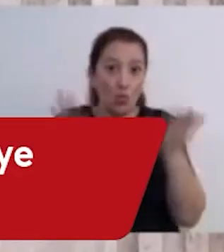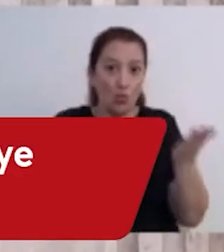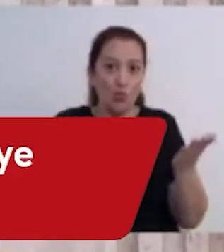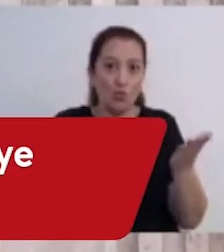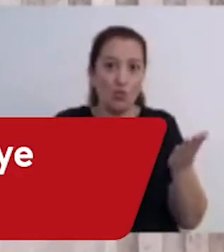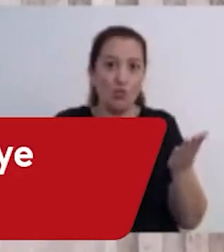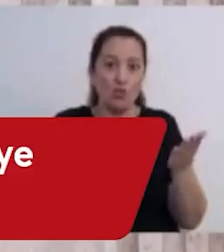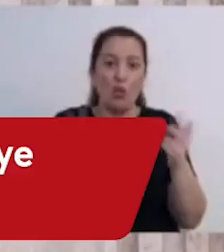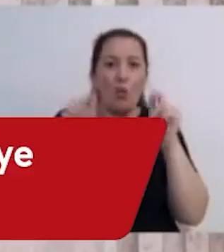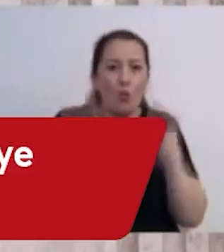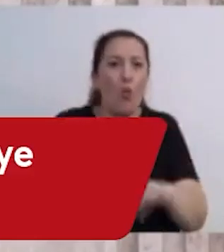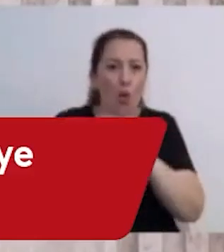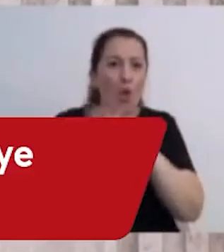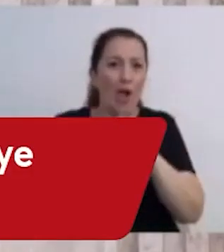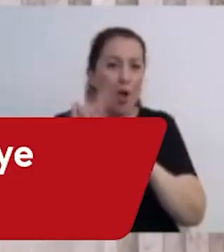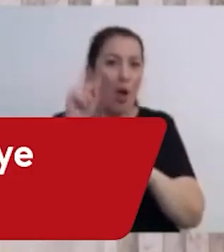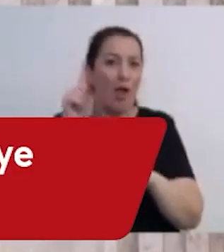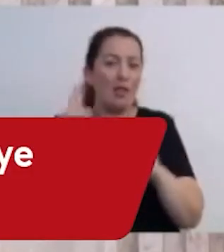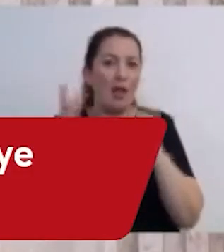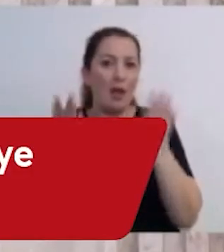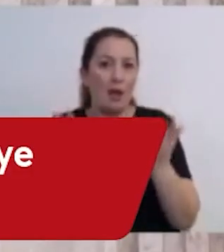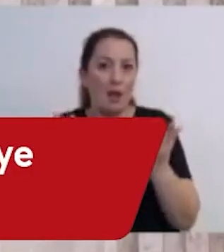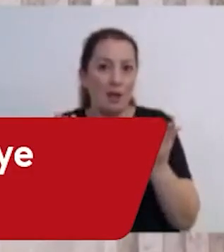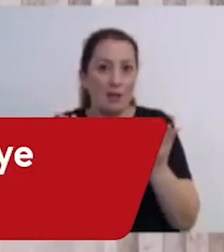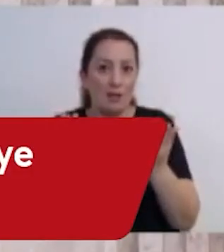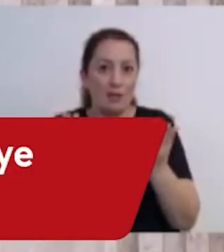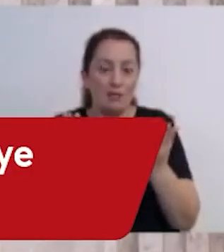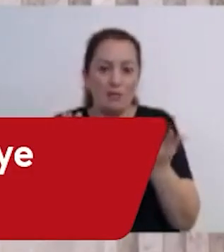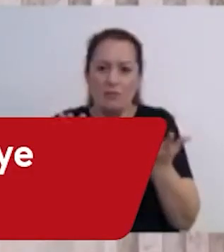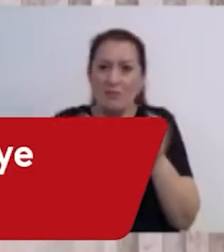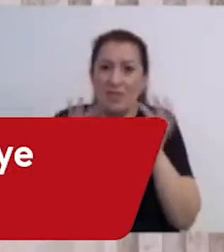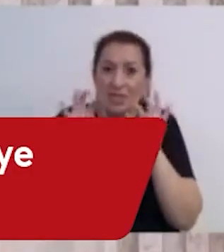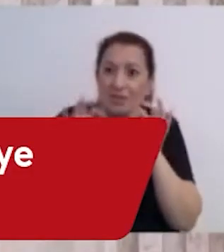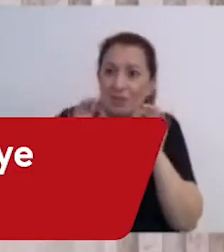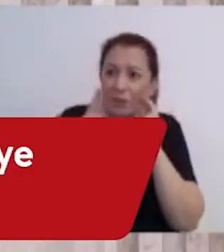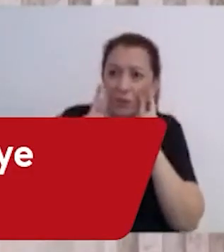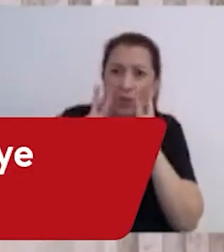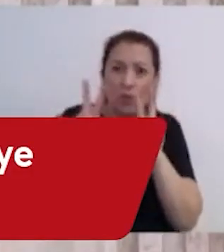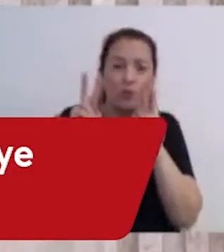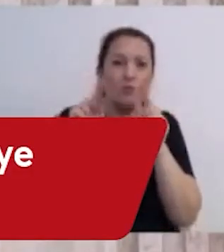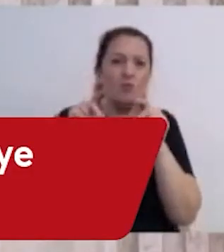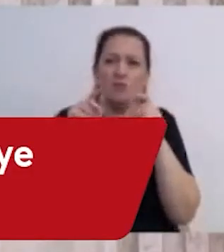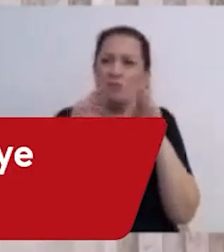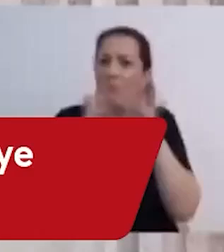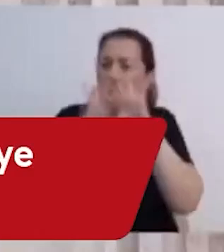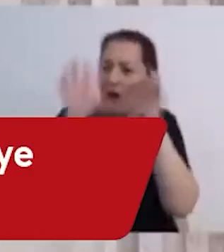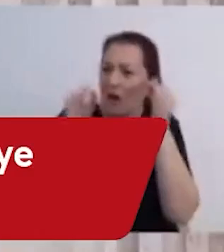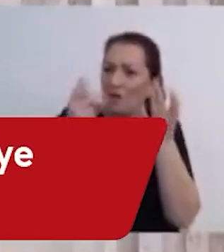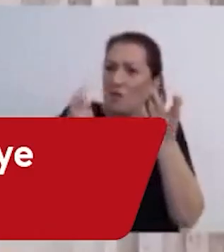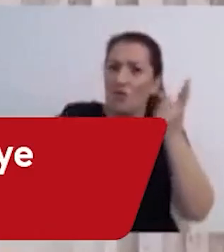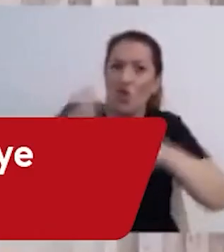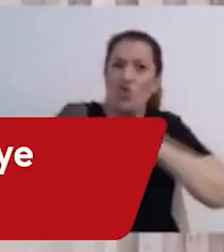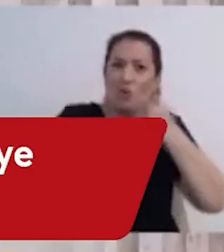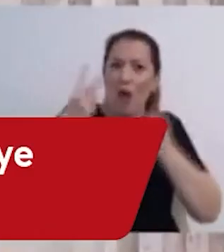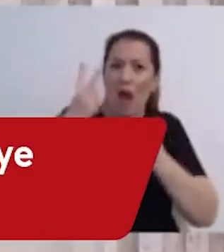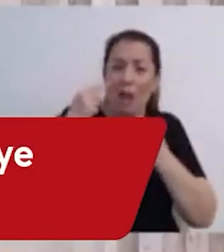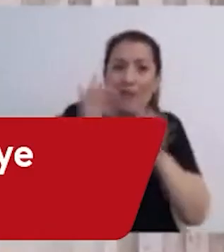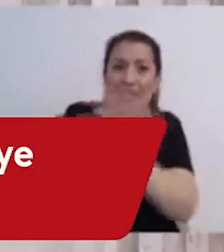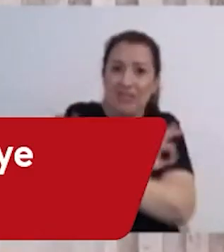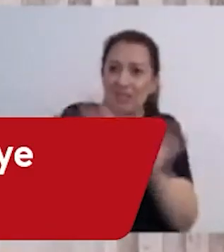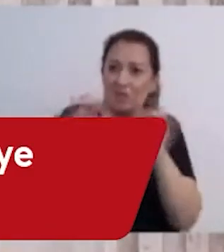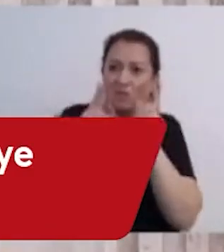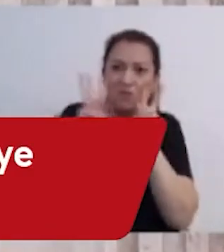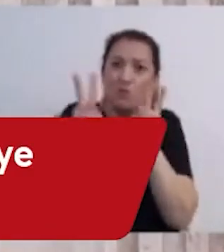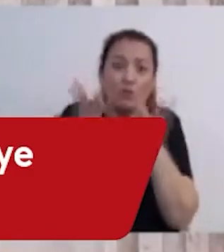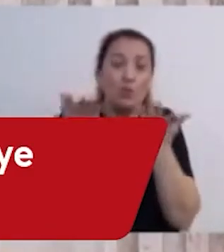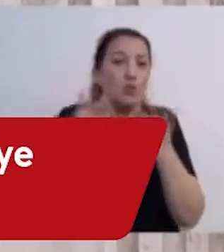Bu ülkeyi yönetenler artık bu ülkede her türlü ahlaksızlık yapılabilir hale